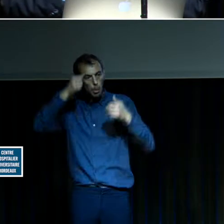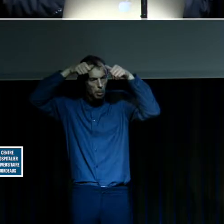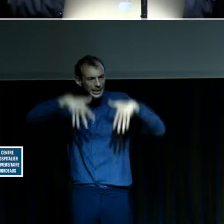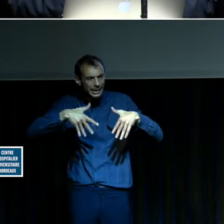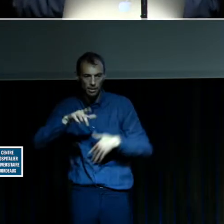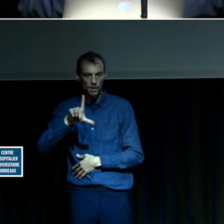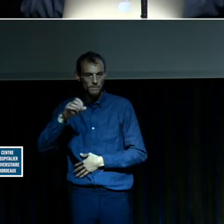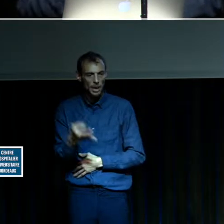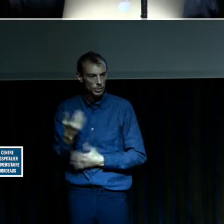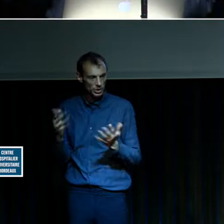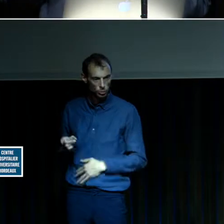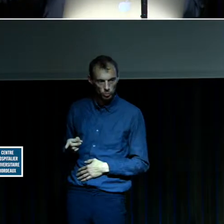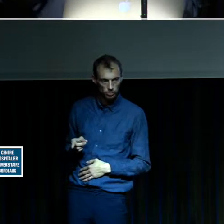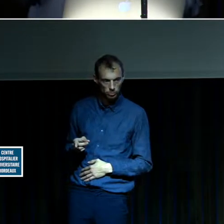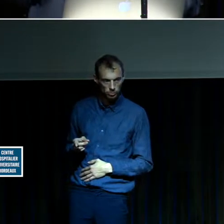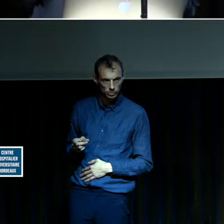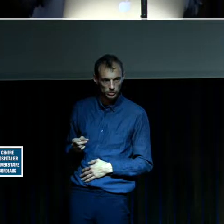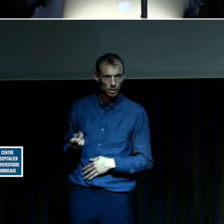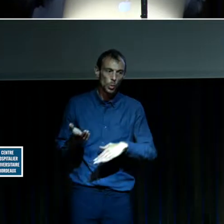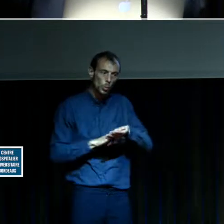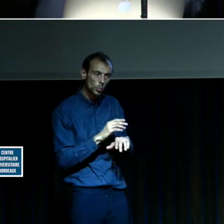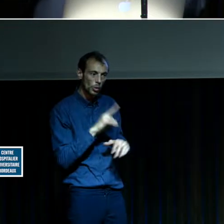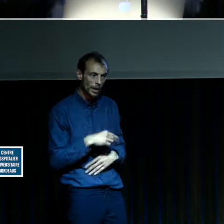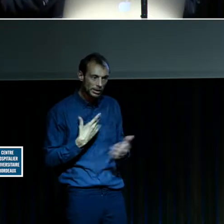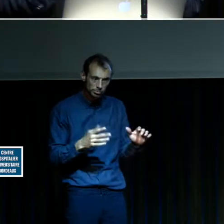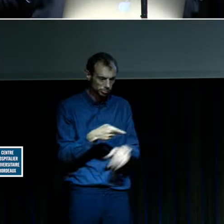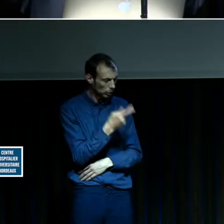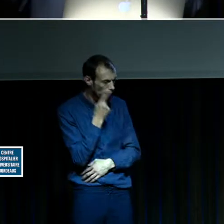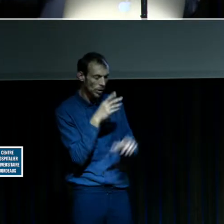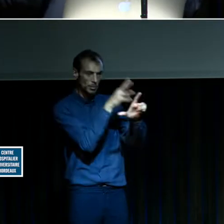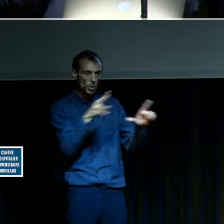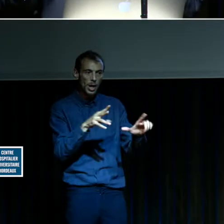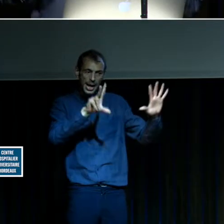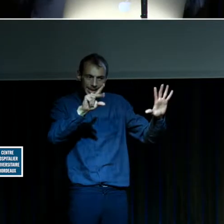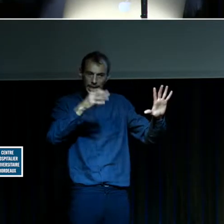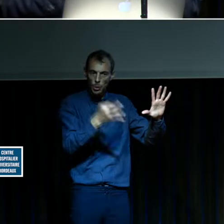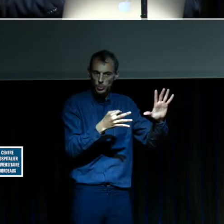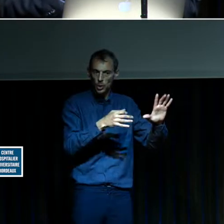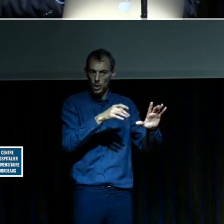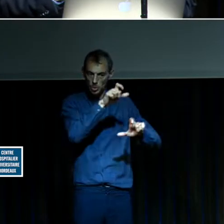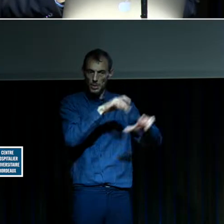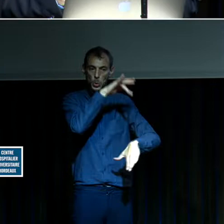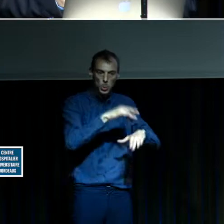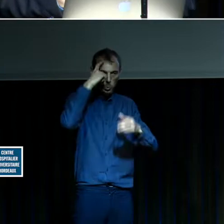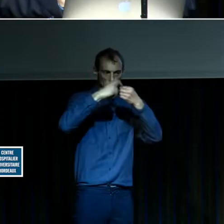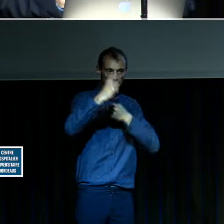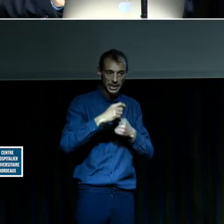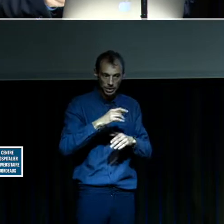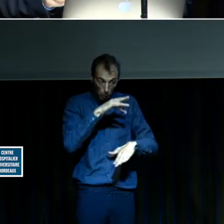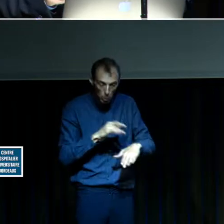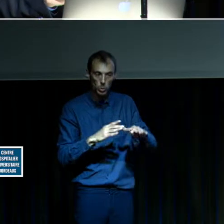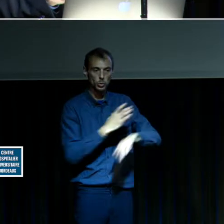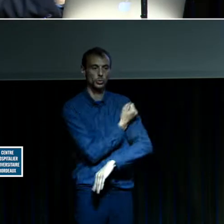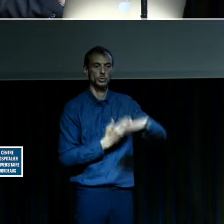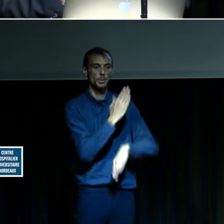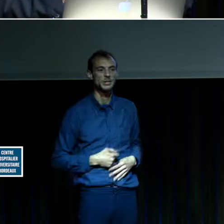retrouve l'hypertension artérielle chez 80% de l'ensemble des patients, et notamment ceux qui ont eu un infarctus cérébral, c'est-à-dire une artère bouchée? C'est que les artères,